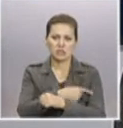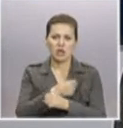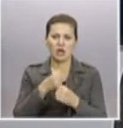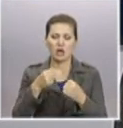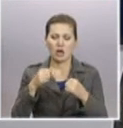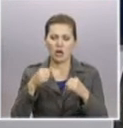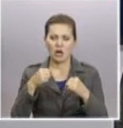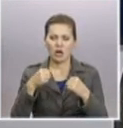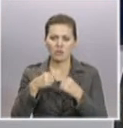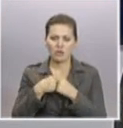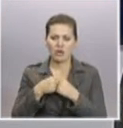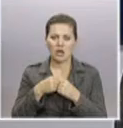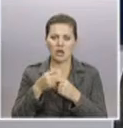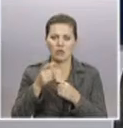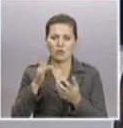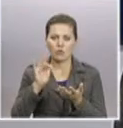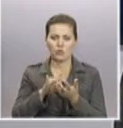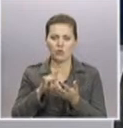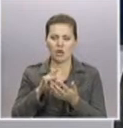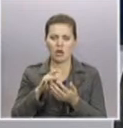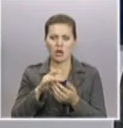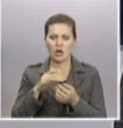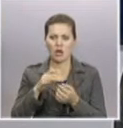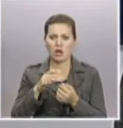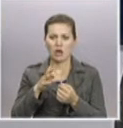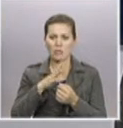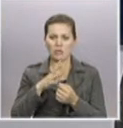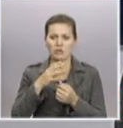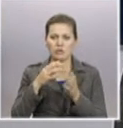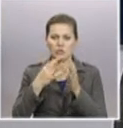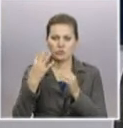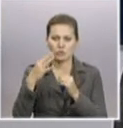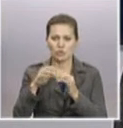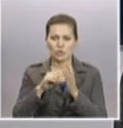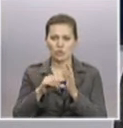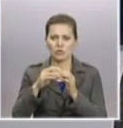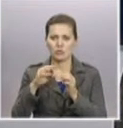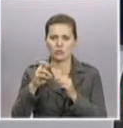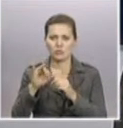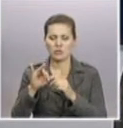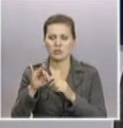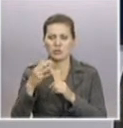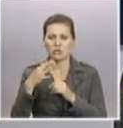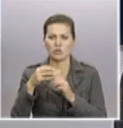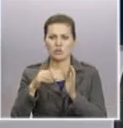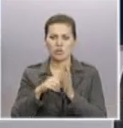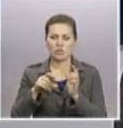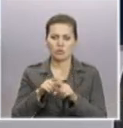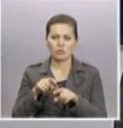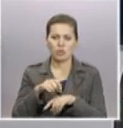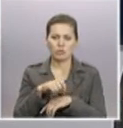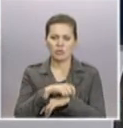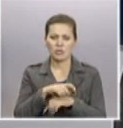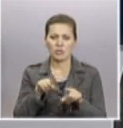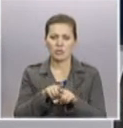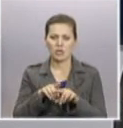городе Алматы ограничение скорости есть 40 км, 60 км. По Тулебе она идет и 40, и 60 км. На